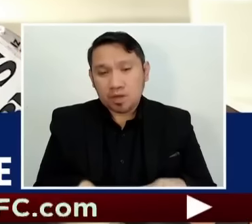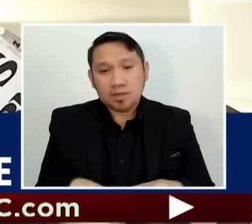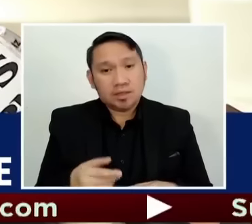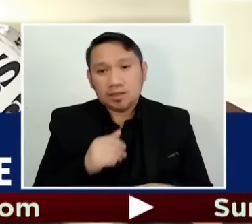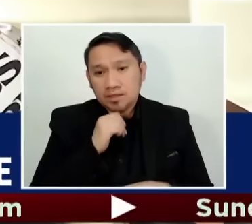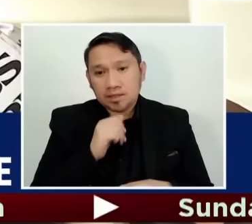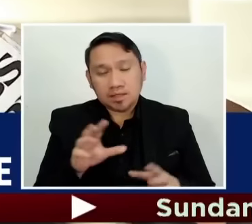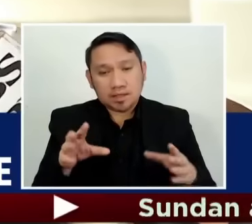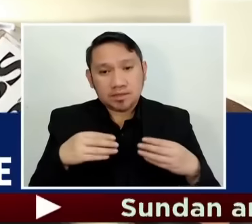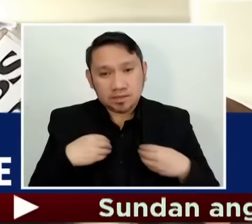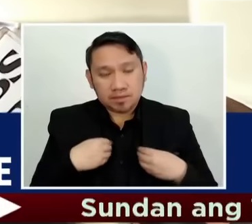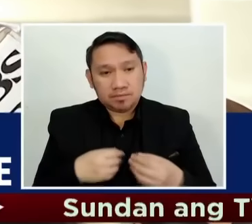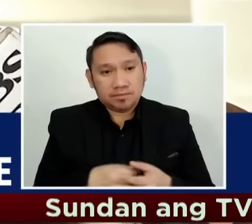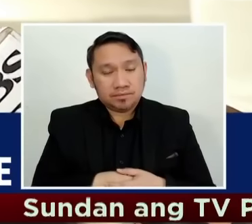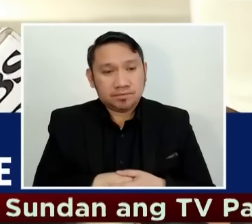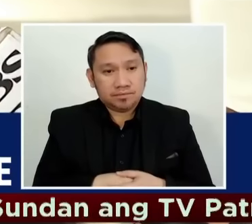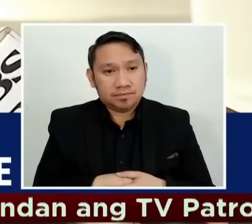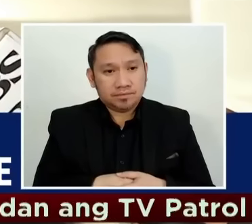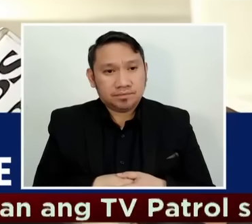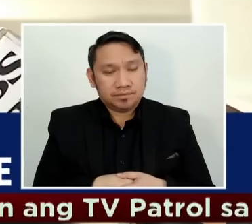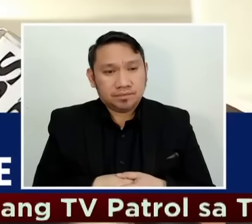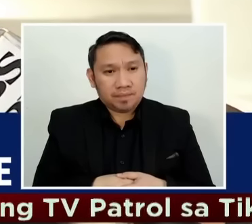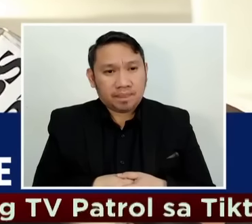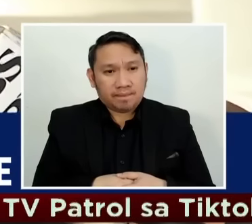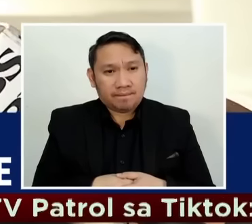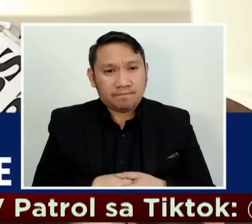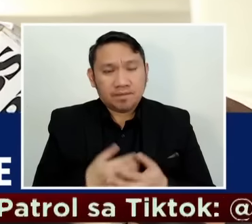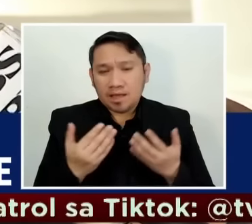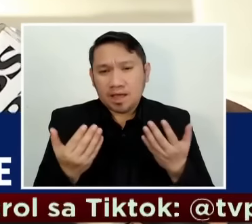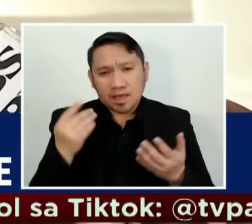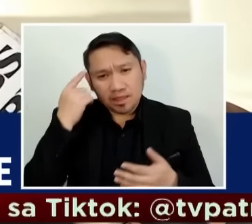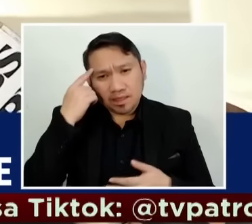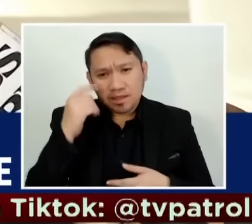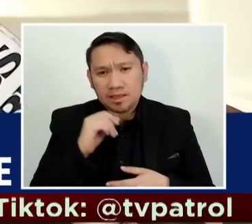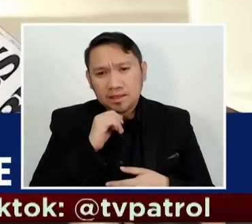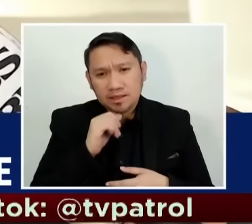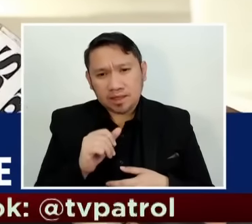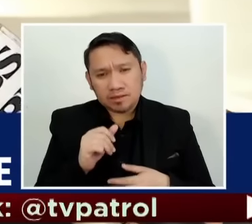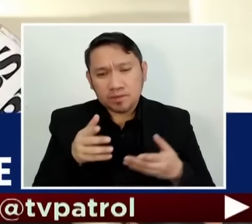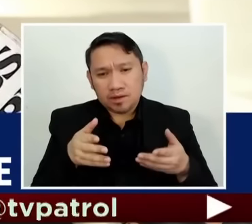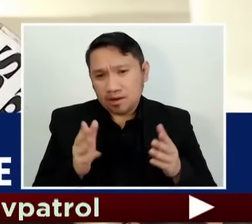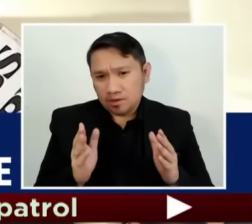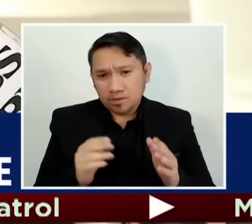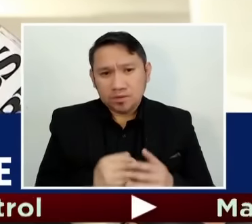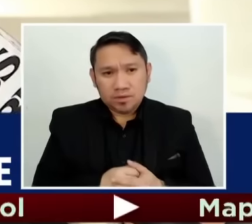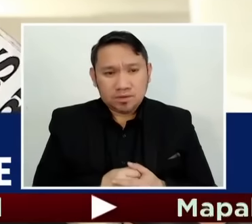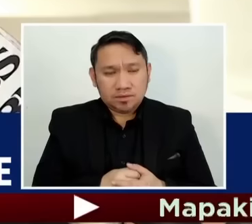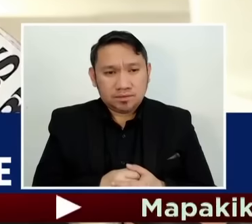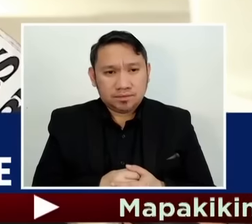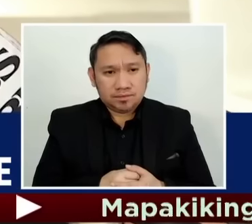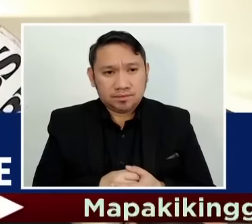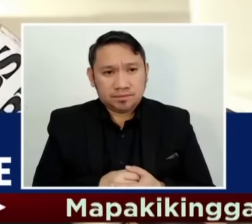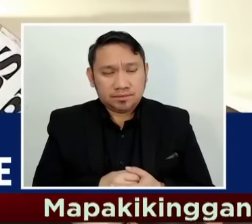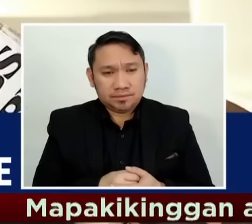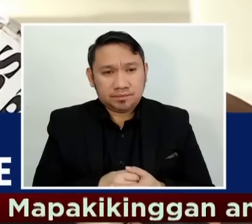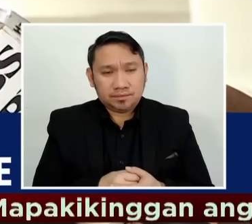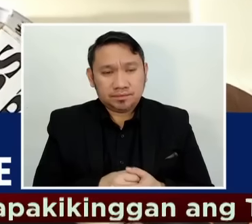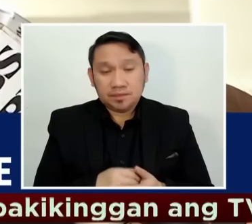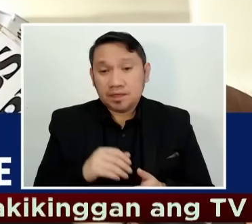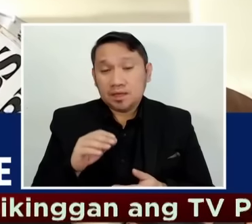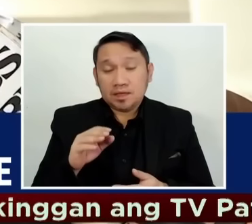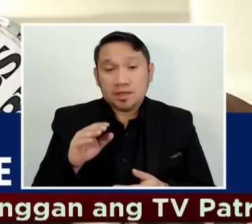To be candid, alam ko hindi na yata siya ibibigyan ng consideration kasi I think the BJMP